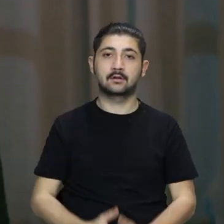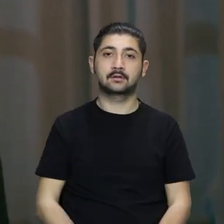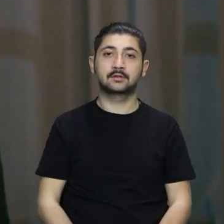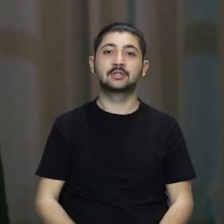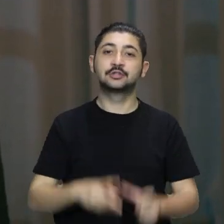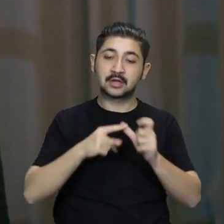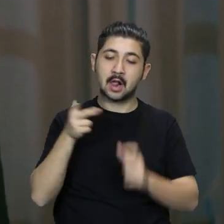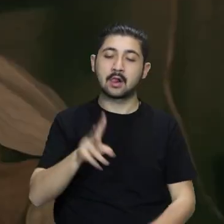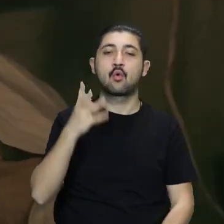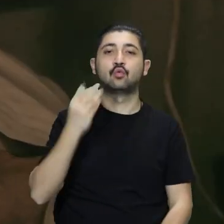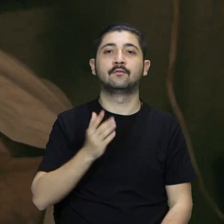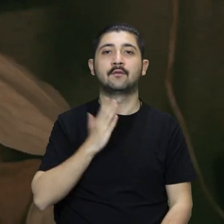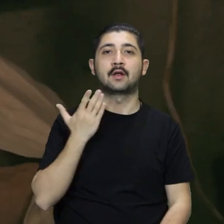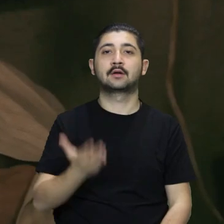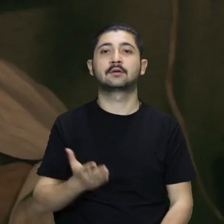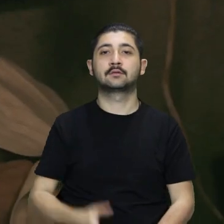Şehadete eriştiler.